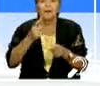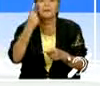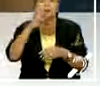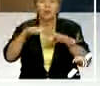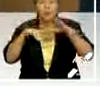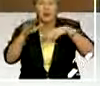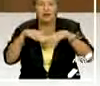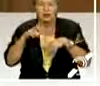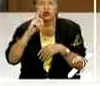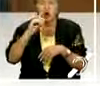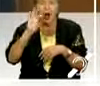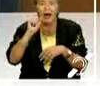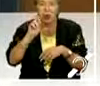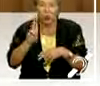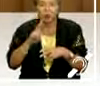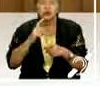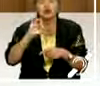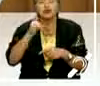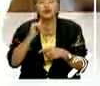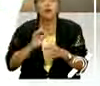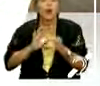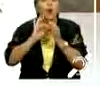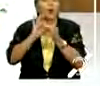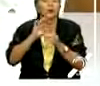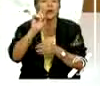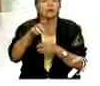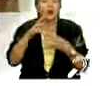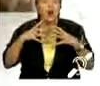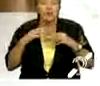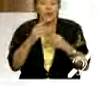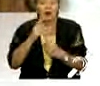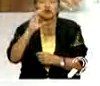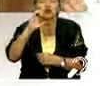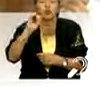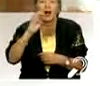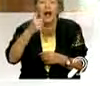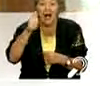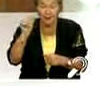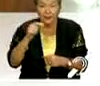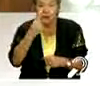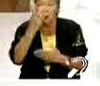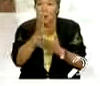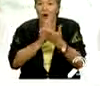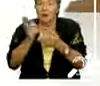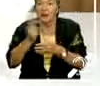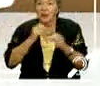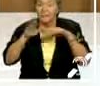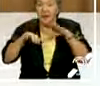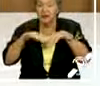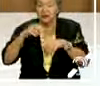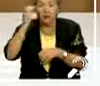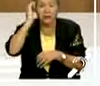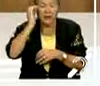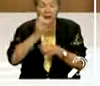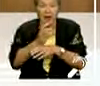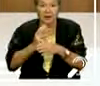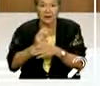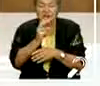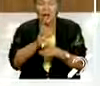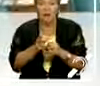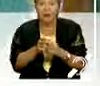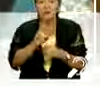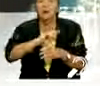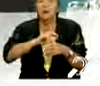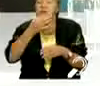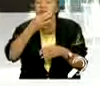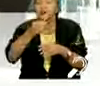premierul Marcel Ciolacu și președintele PNL Nicolae Ciucă, dar și o parte dintre miniștri și secretarii de stat. Așa cum